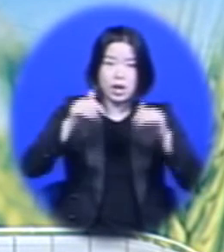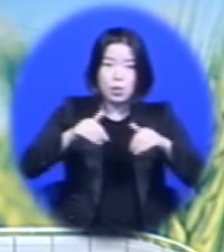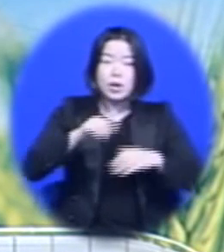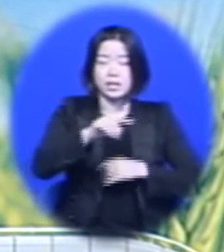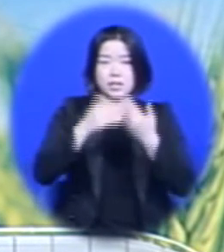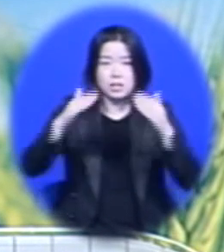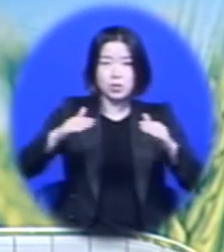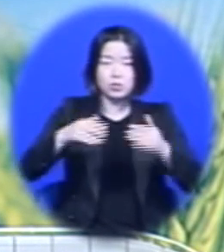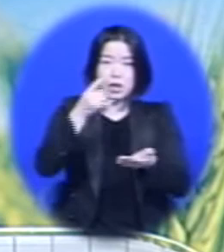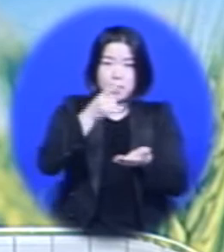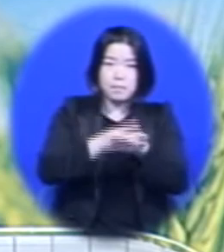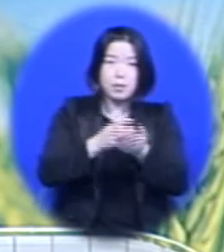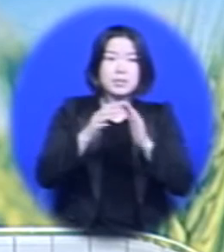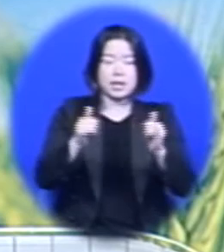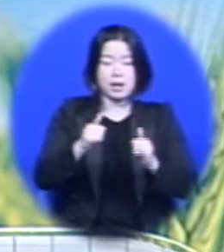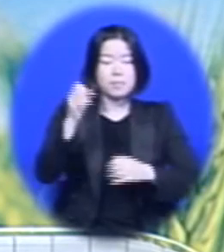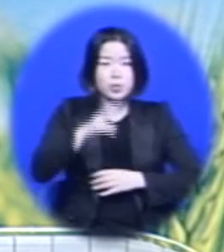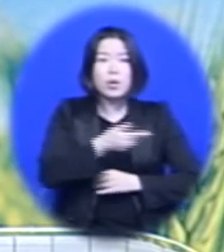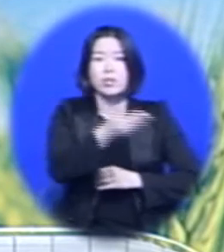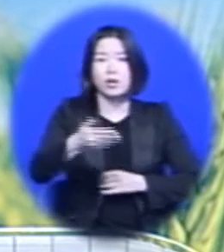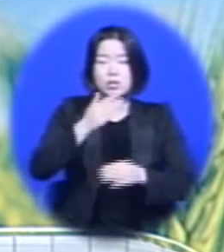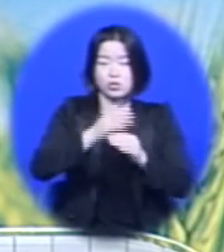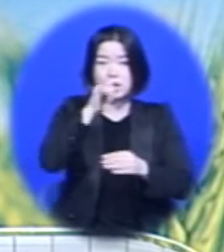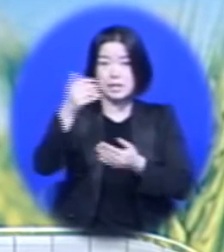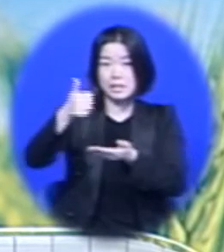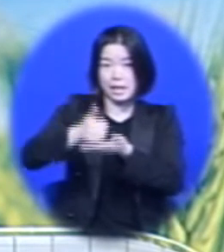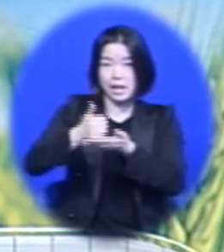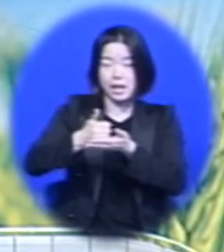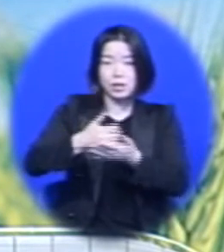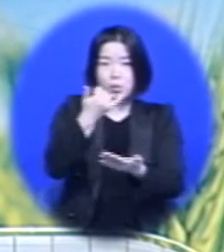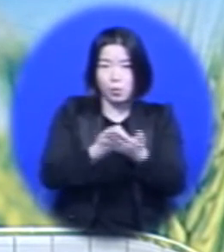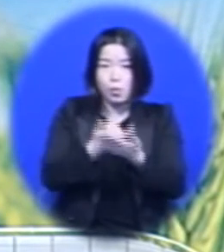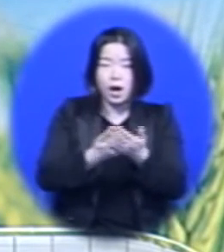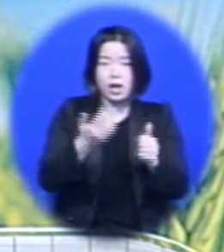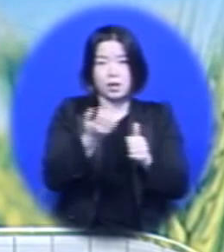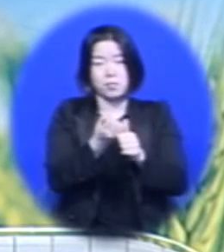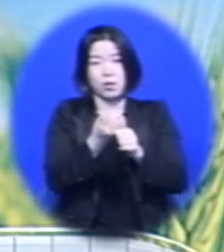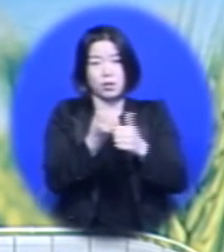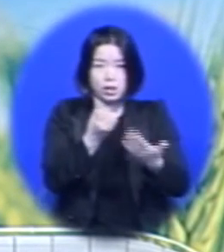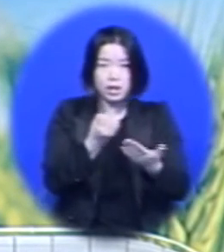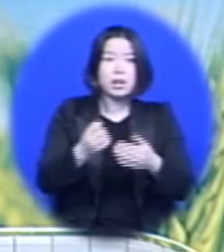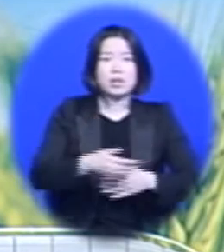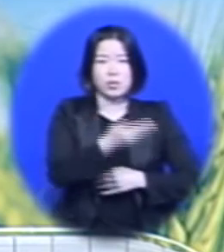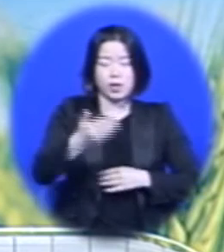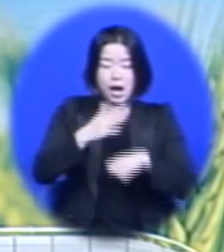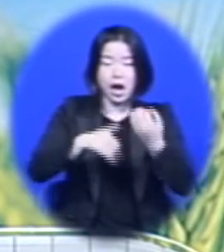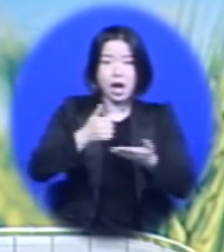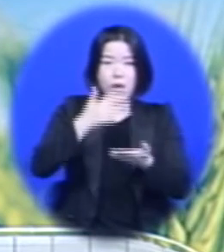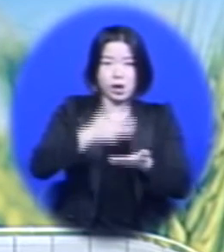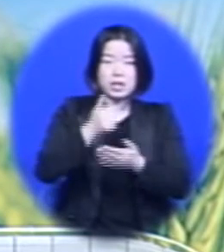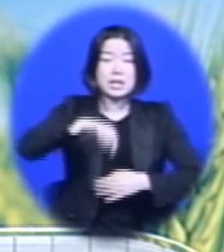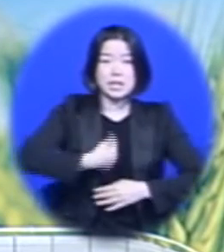있는 레위인과 및 너희 중에 있는 객과 고아와 과부가 함께 내 하나님 여호와께서 자기